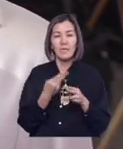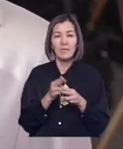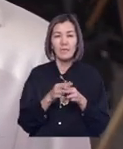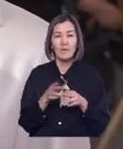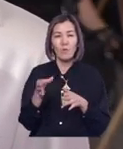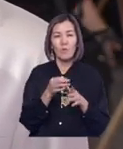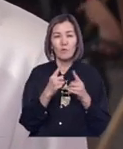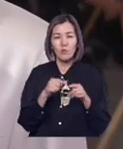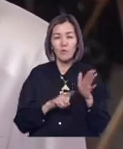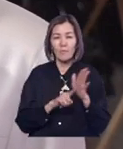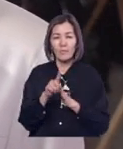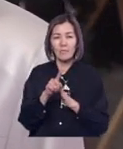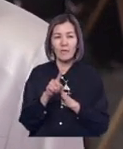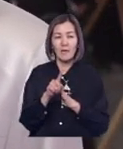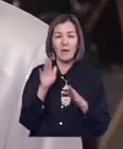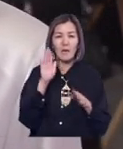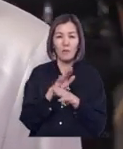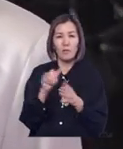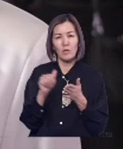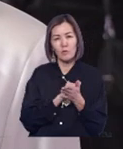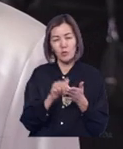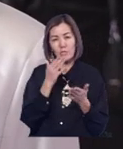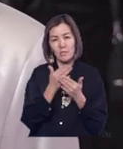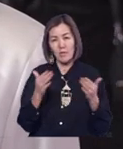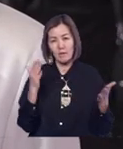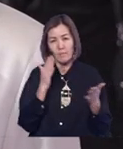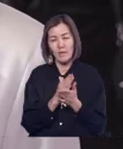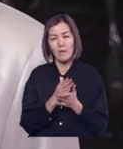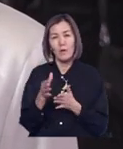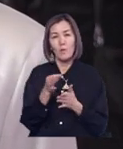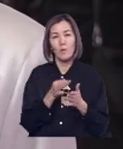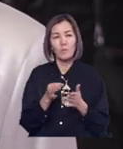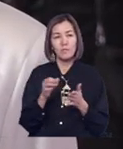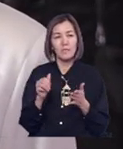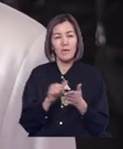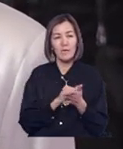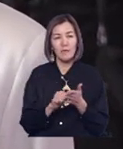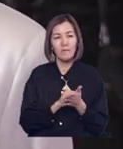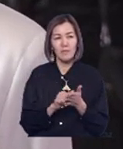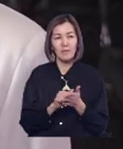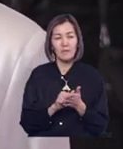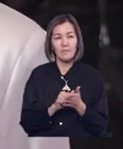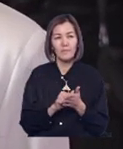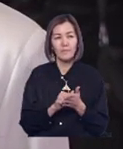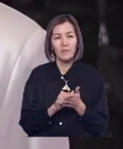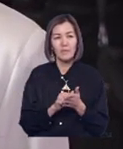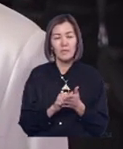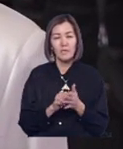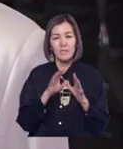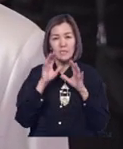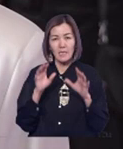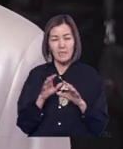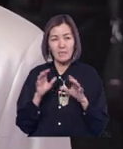облыс құрылған кездегі жаңағы қаулылар шыққан осы облыстық архивтан архив қоймаларында